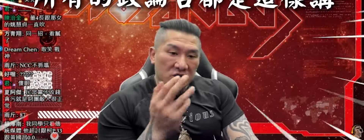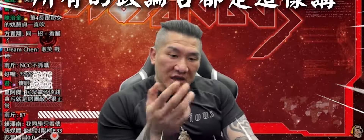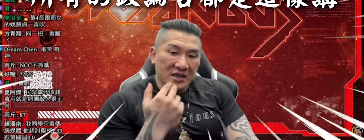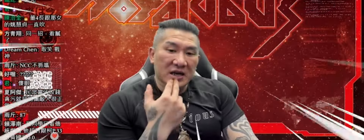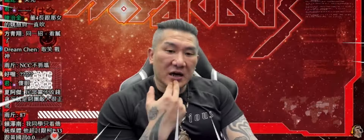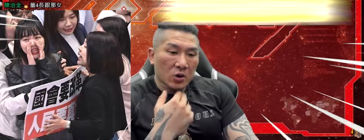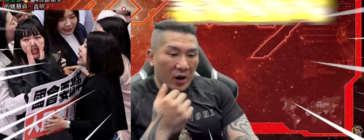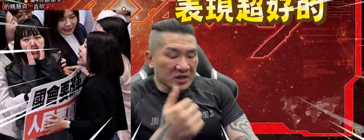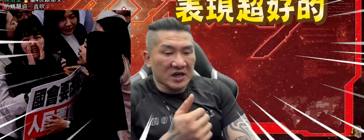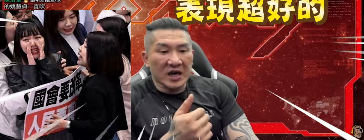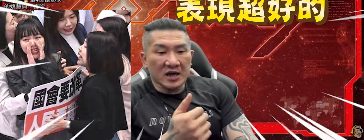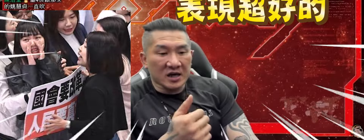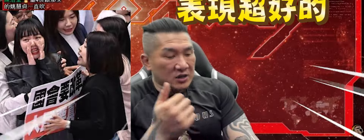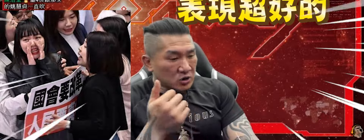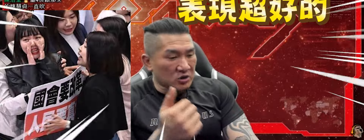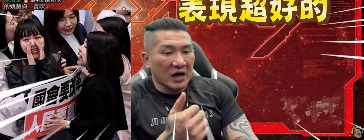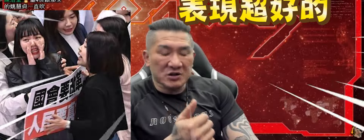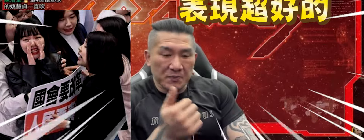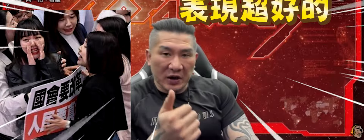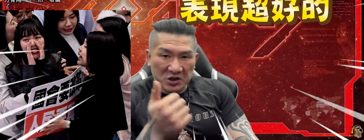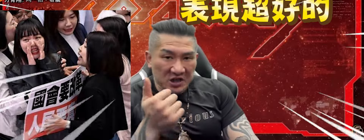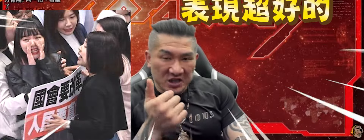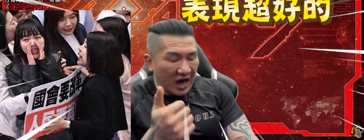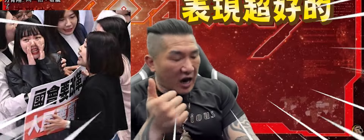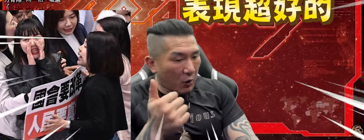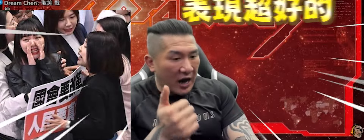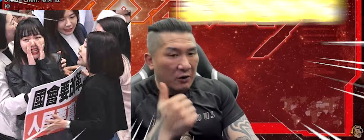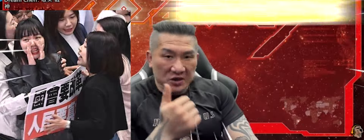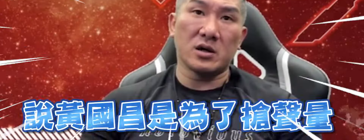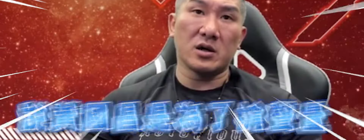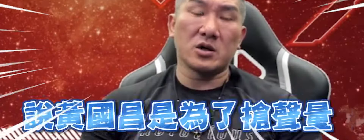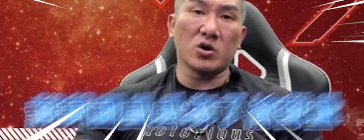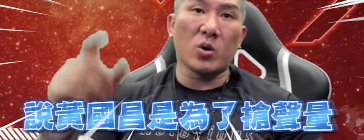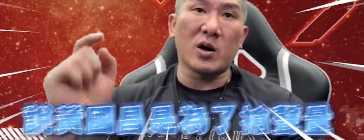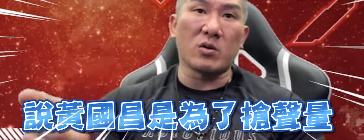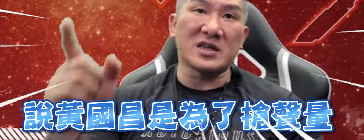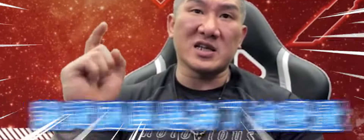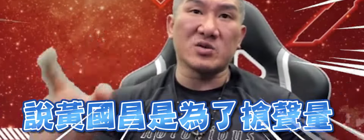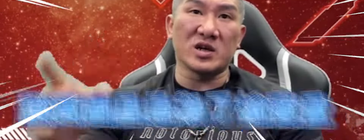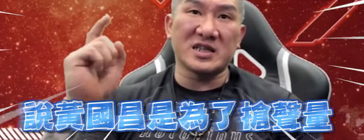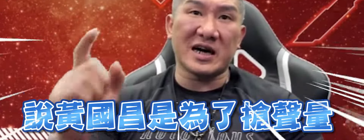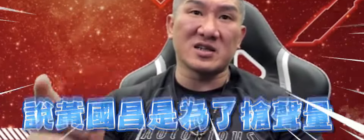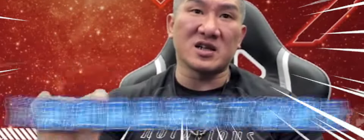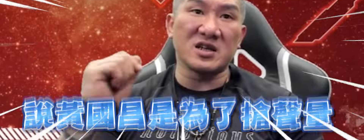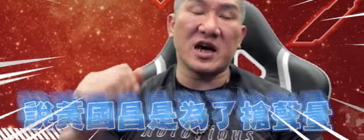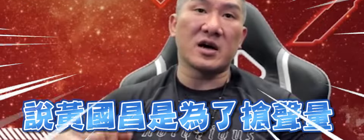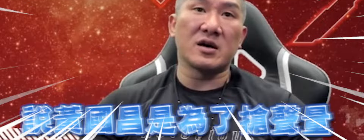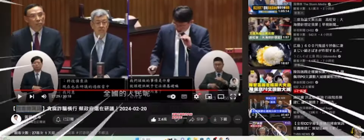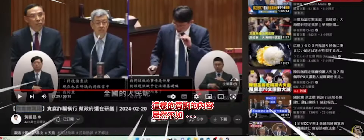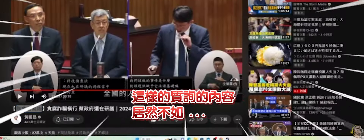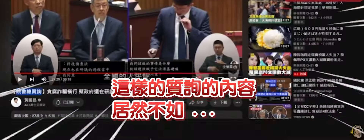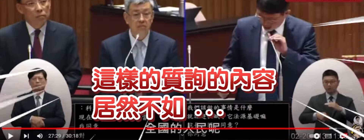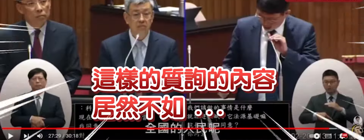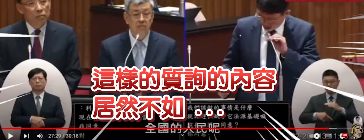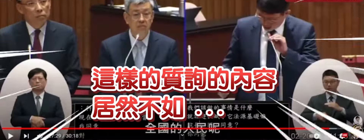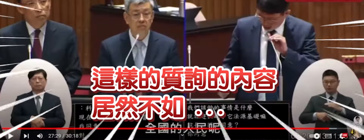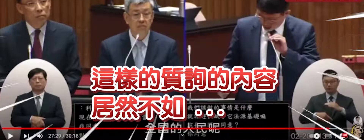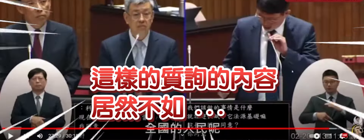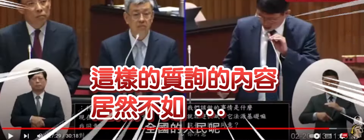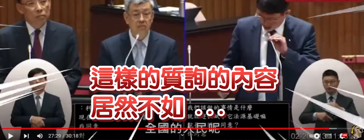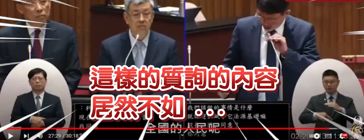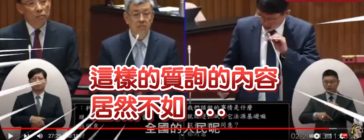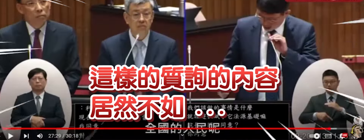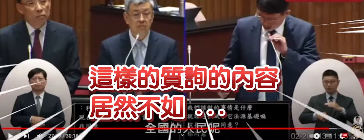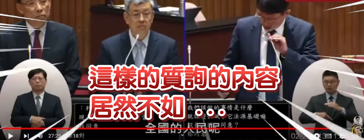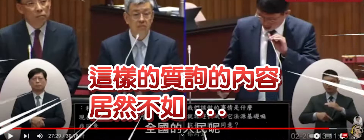台都是这样讲，黄杰跟徐巧芯表现得超好的，说黄国昌是为了抢声量，这样的质询的